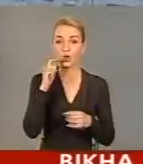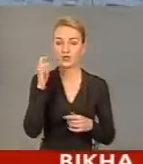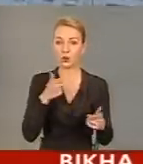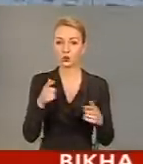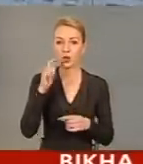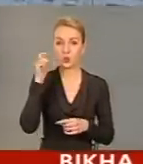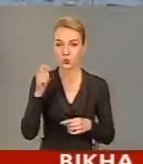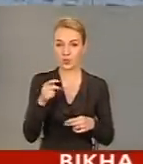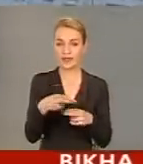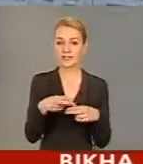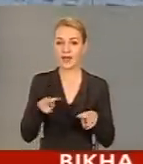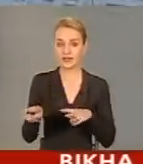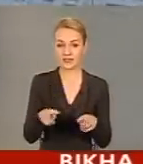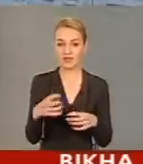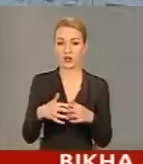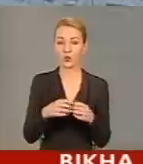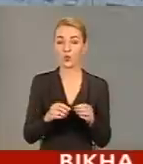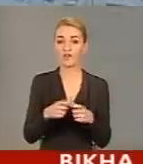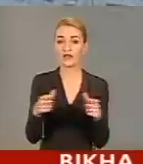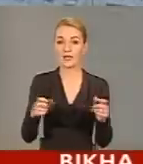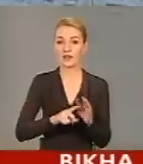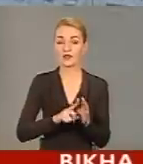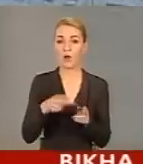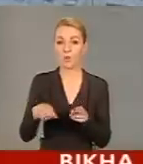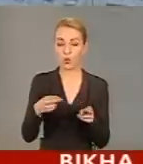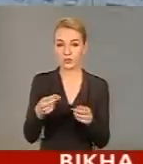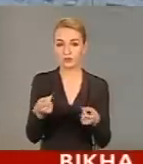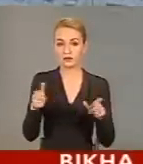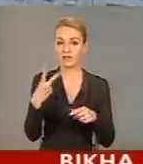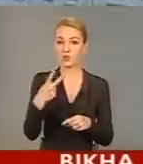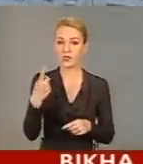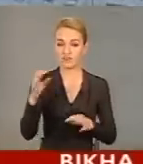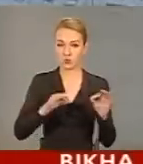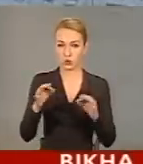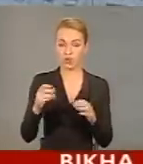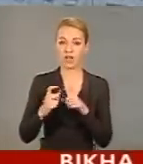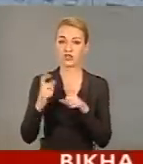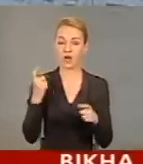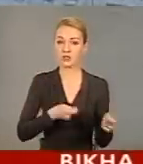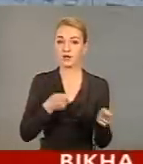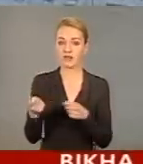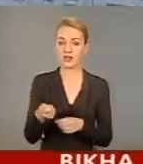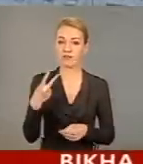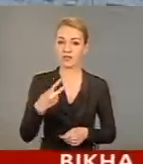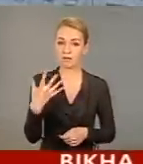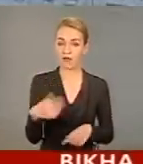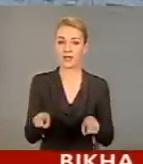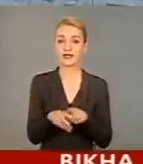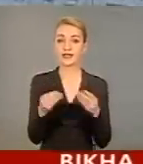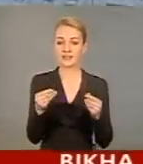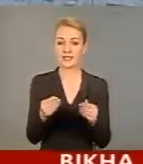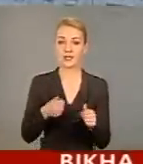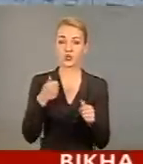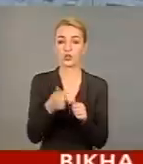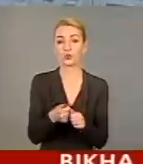готує «Укрзалізниця». В середньому квитки на потяг мають здорожчати на 21%, вантажні перевезення – на 25%. Такі ціни